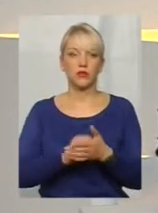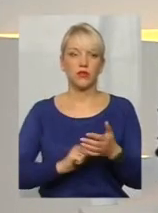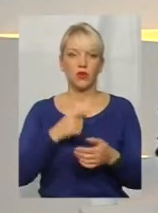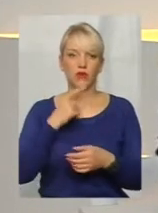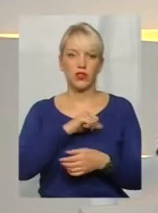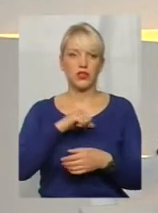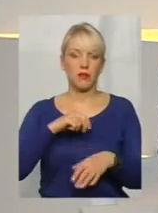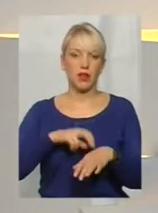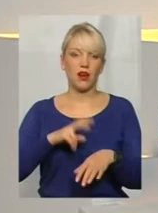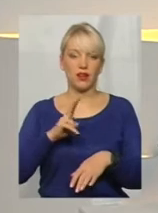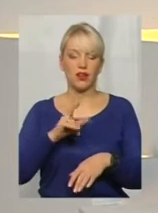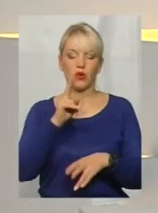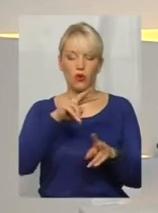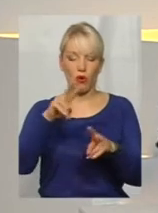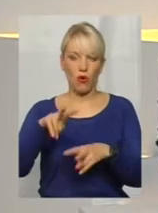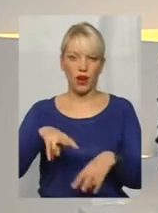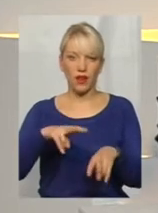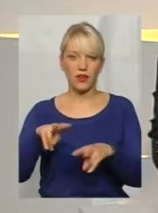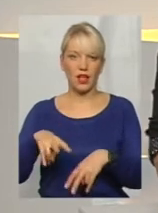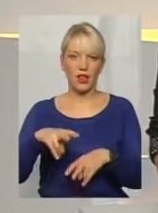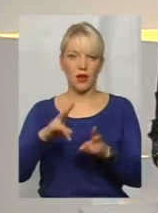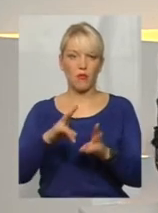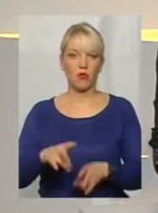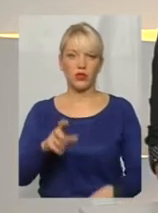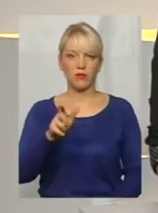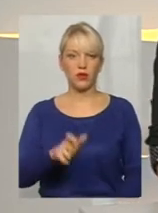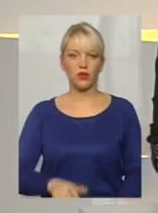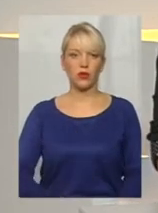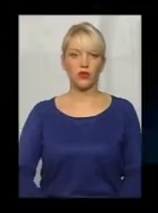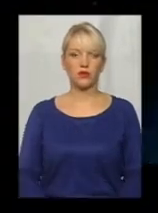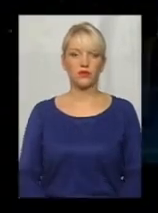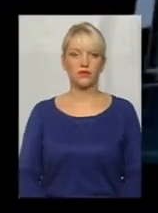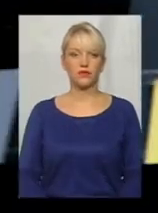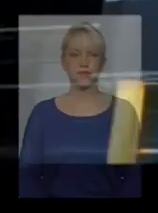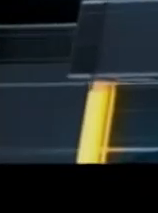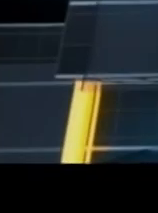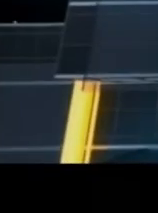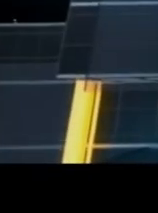сама лікар, яка оглядала потерпілого. Давайте це переглянемо в сюжеті.